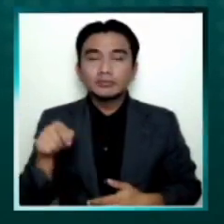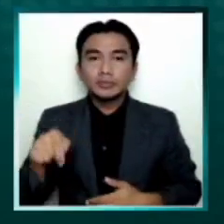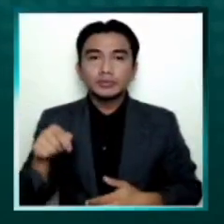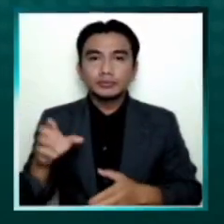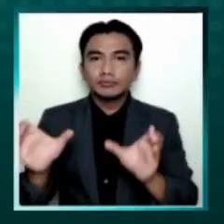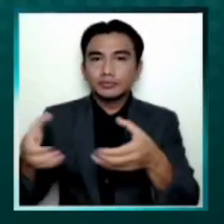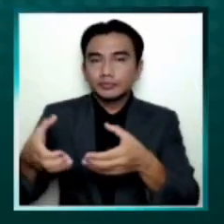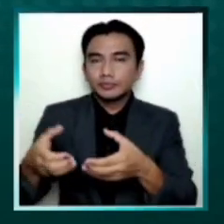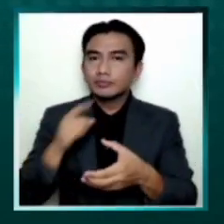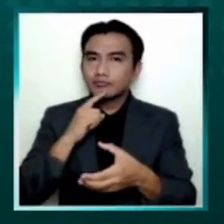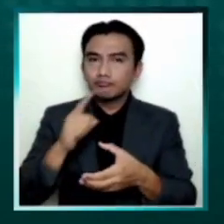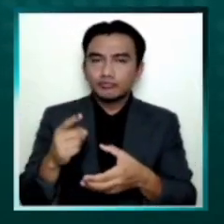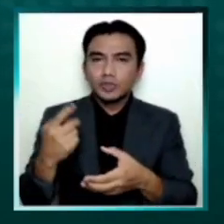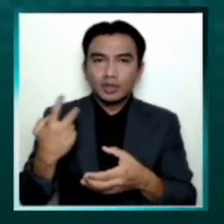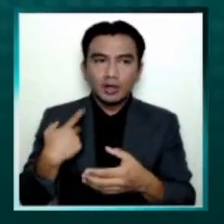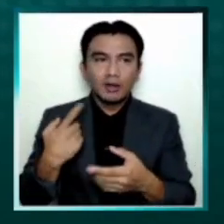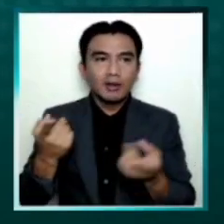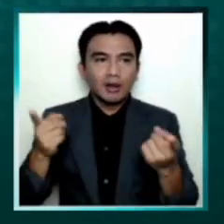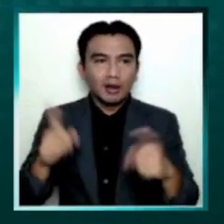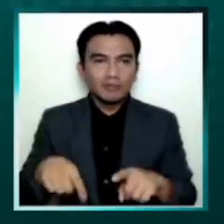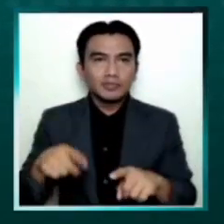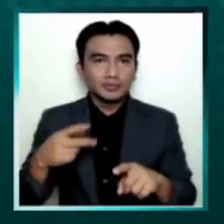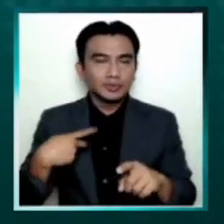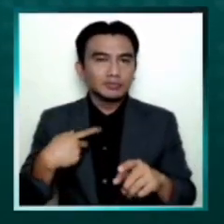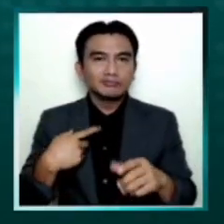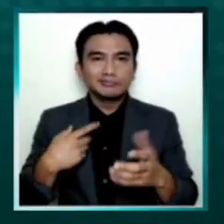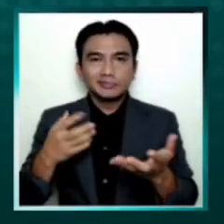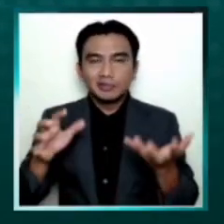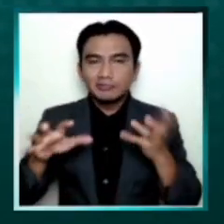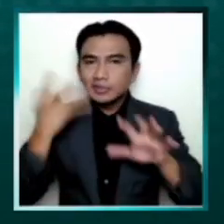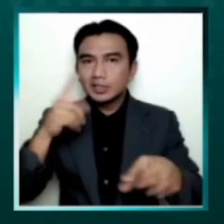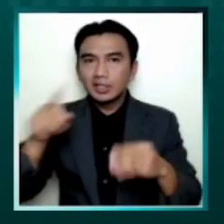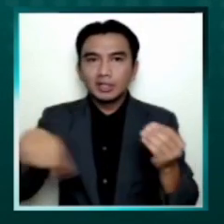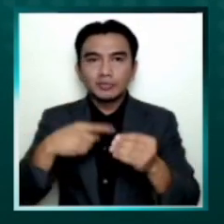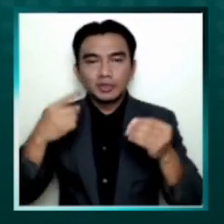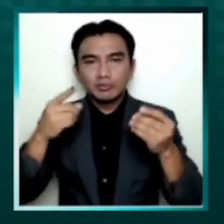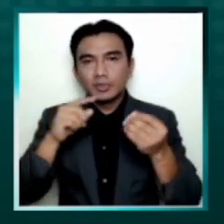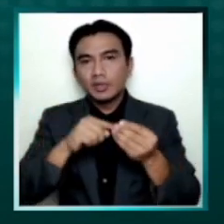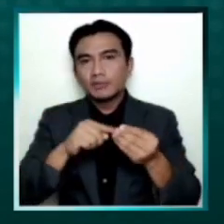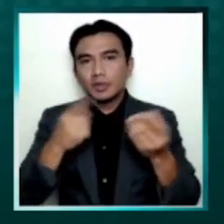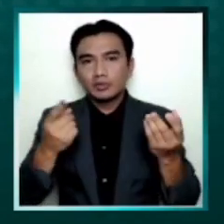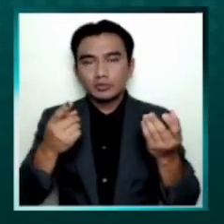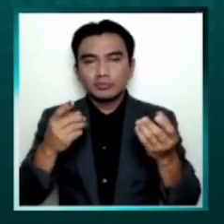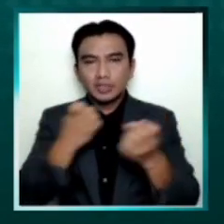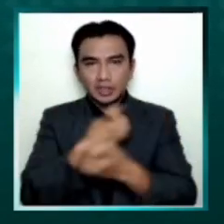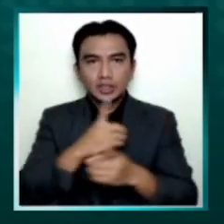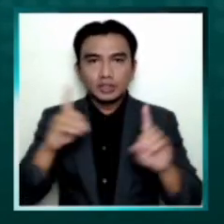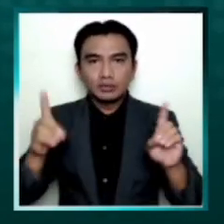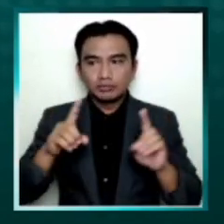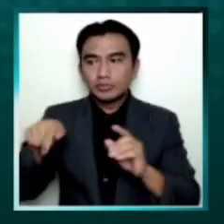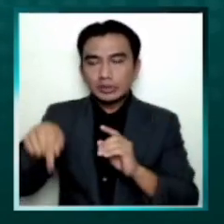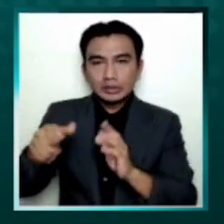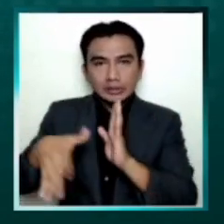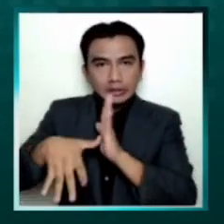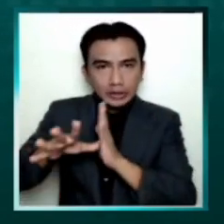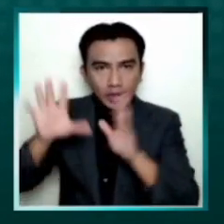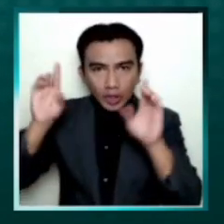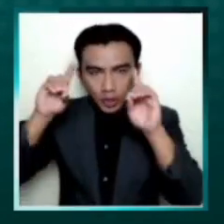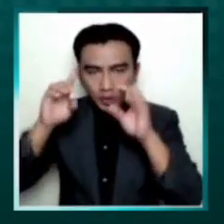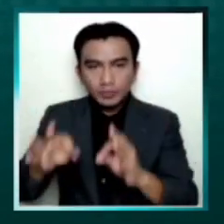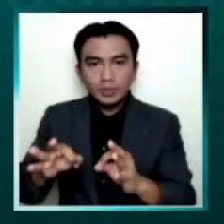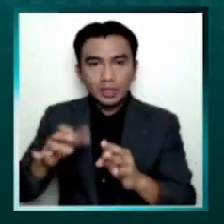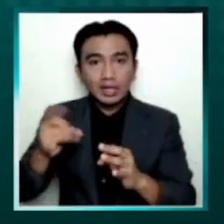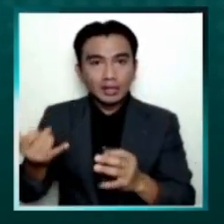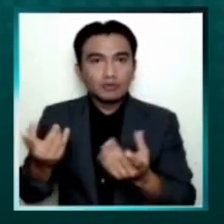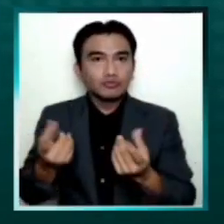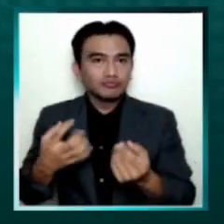sa electoral democracy ng bansa ang desisyon ng COMELEC on bank. Inaapila raw nila ito sa Korte Suprema. Sabi rin